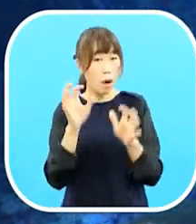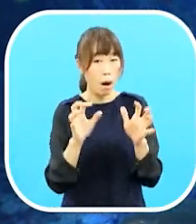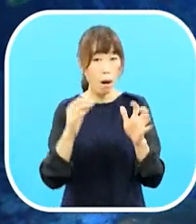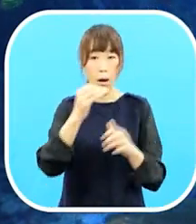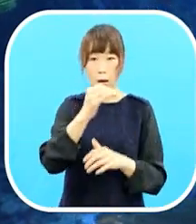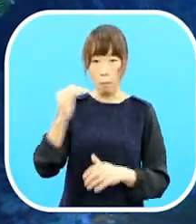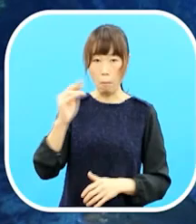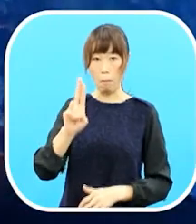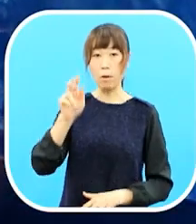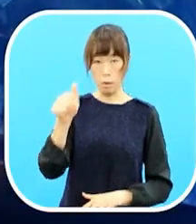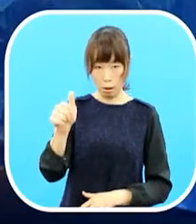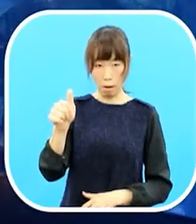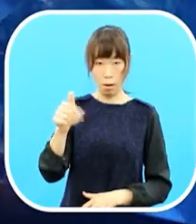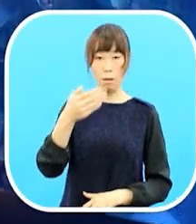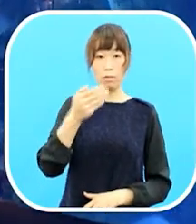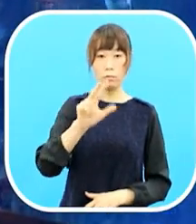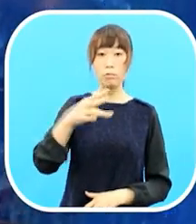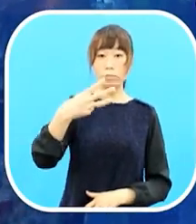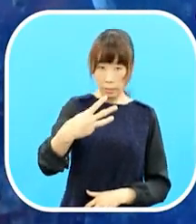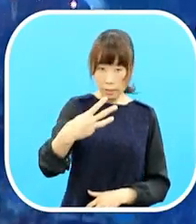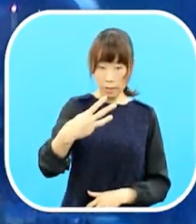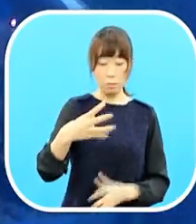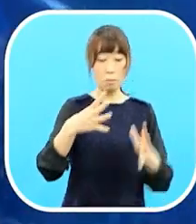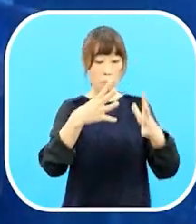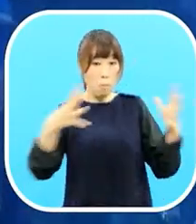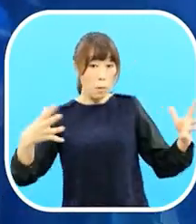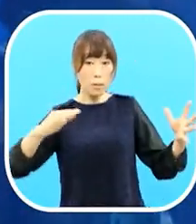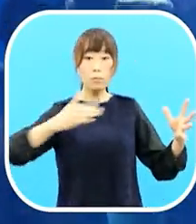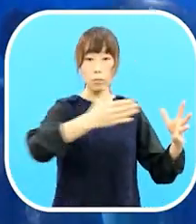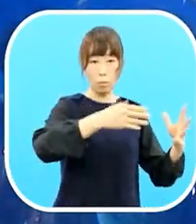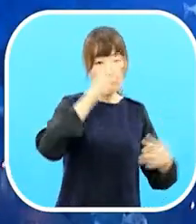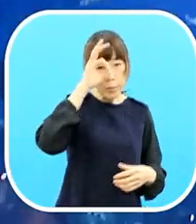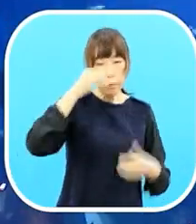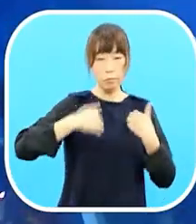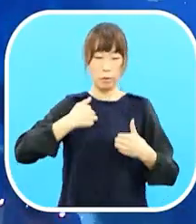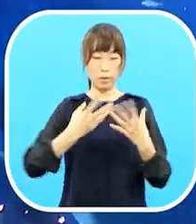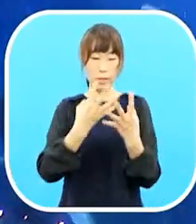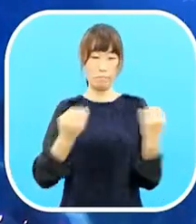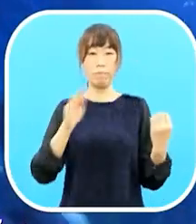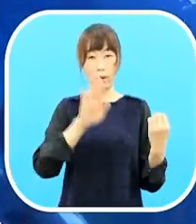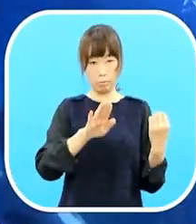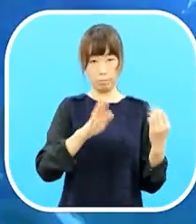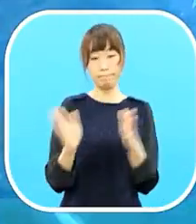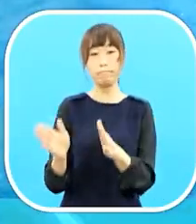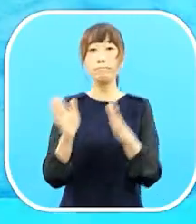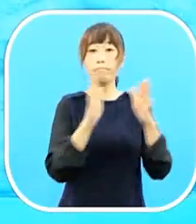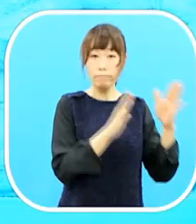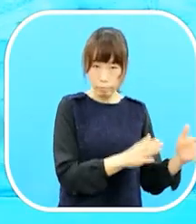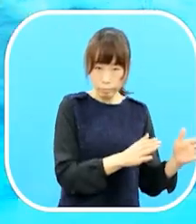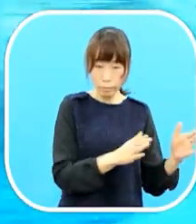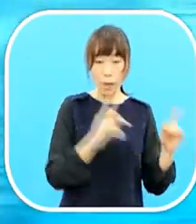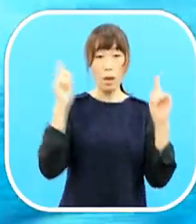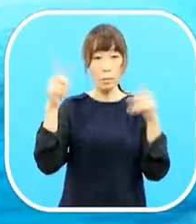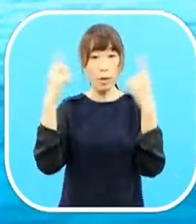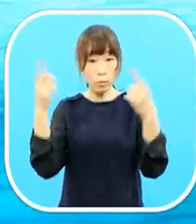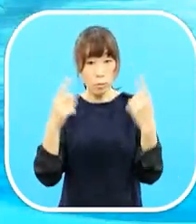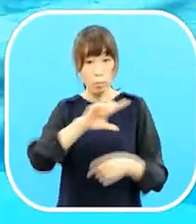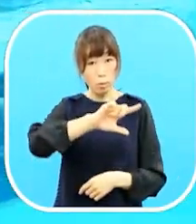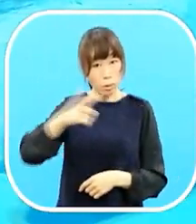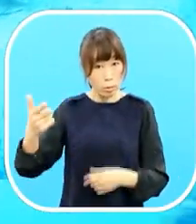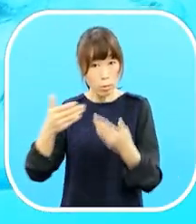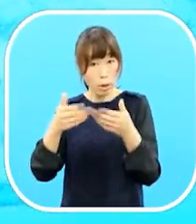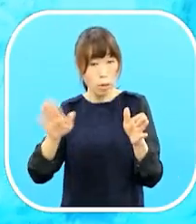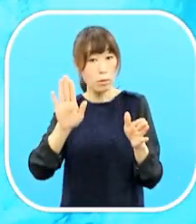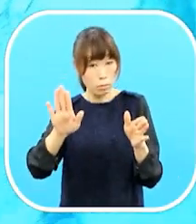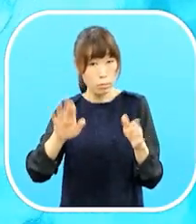とクルミやこの男鹿の海大水槽など見どころがたくさんあるわけですが、いろいろなイベントも開催されているそうです